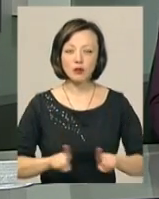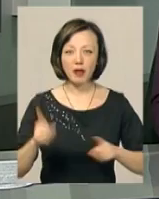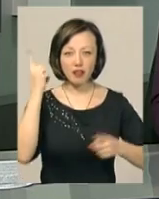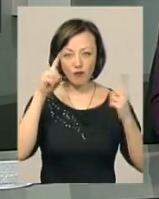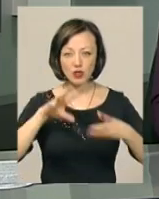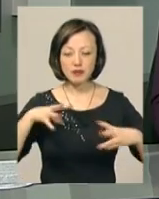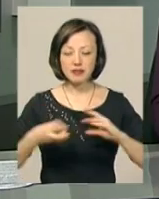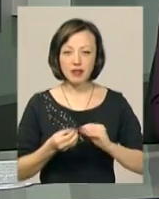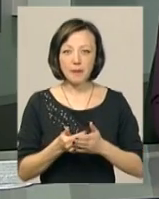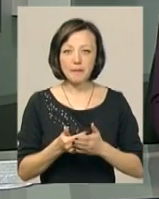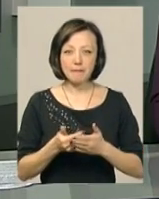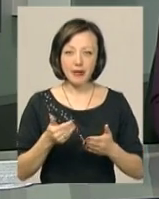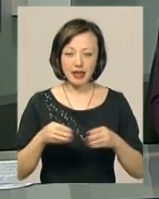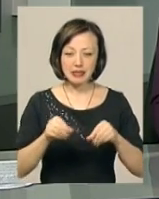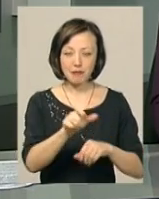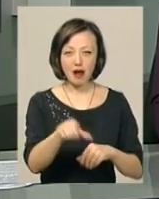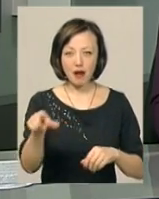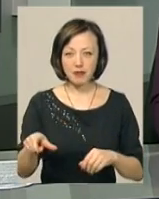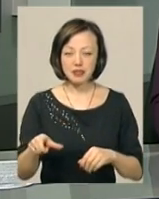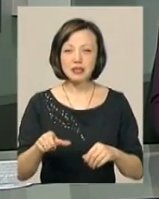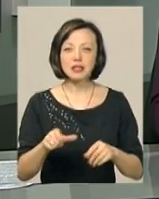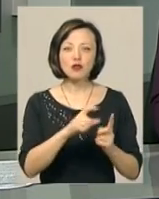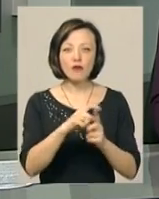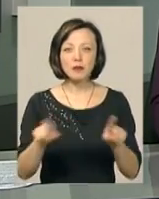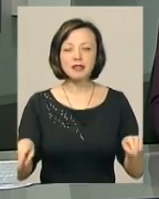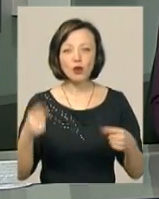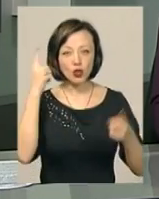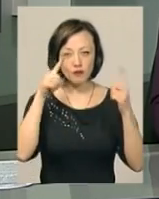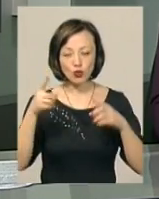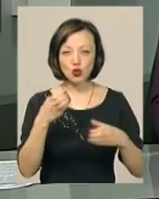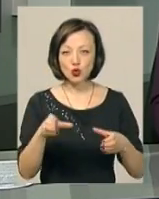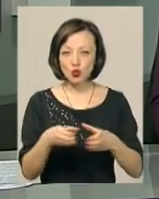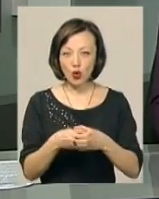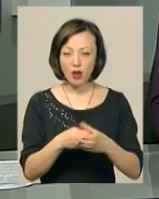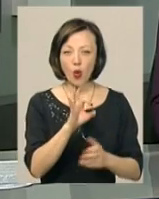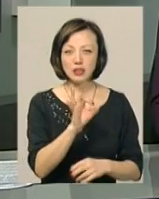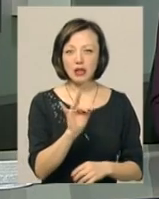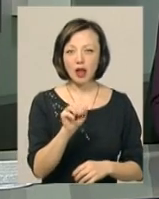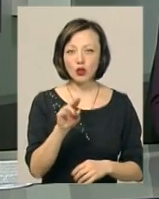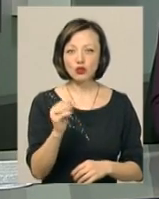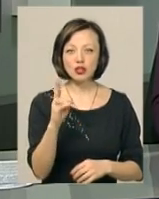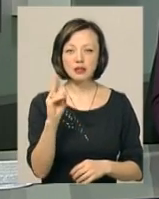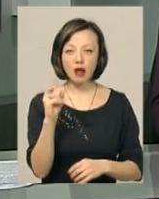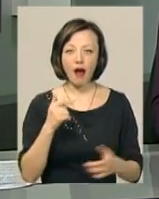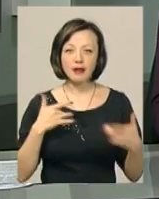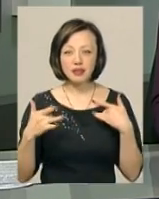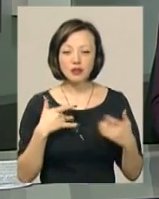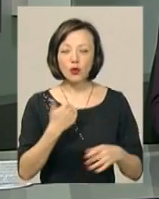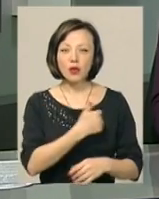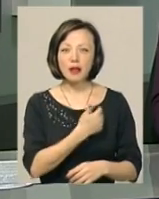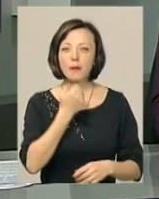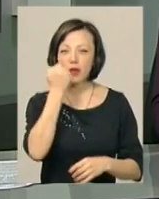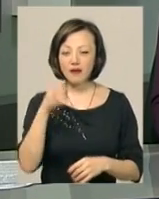творчим звітом перед земляками. За словами засновниці Творчої сотні Оксани Радушинської, артисти хотіли подякувати всім, хто їх